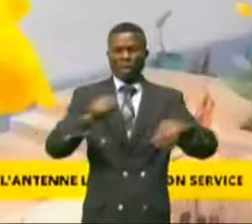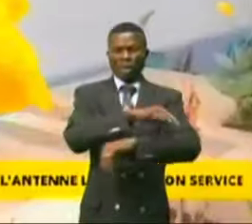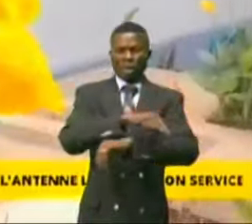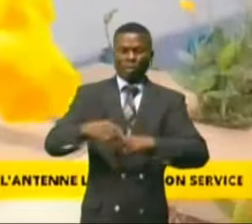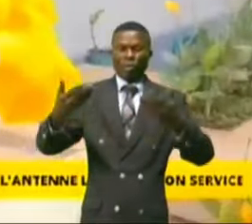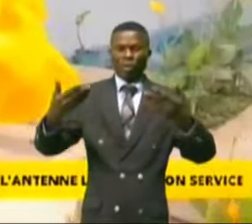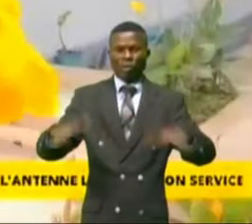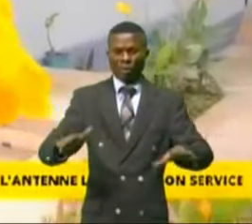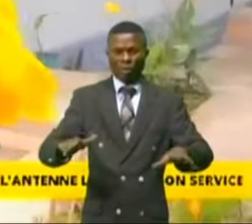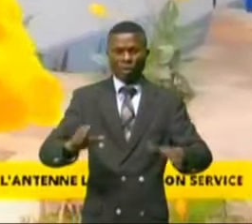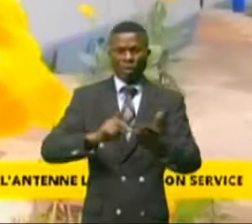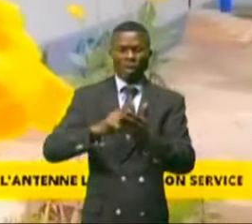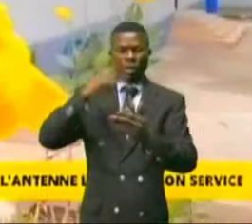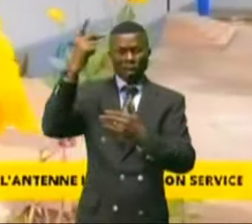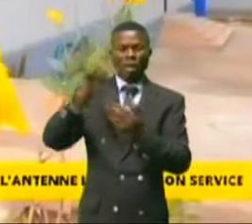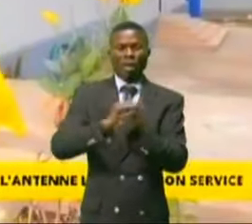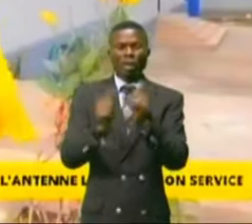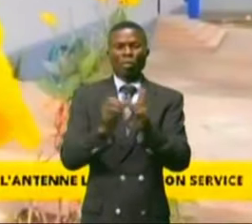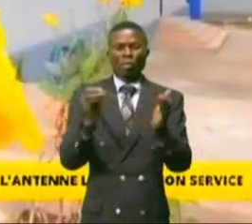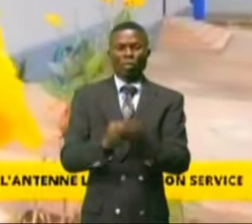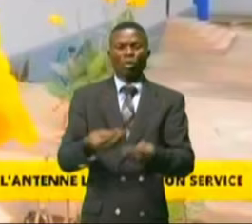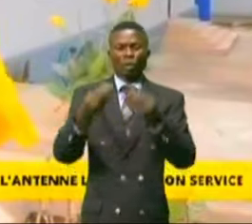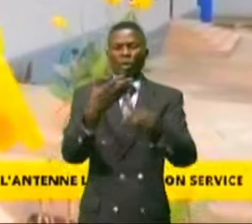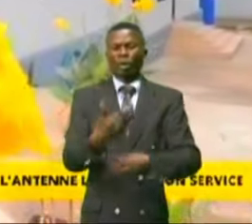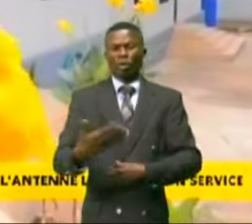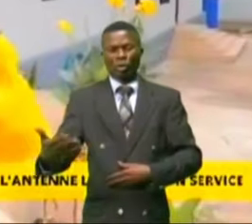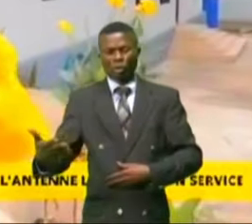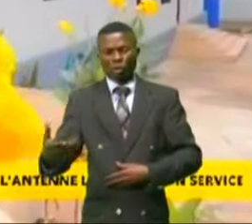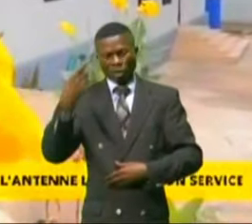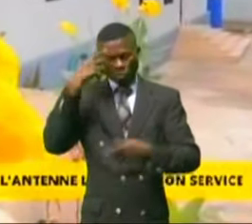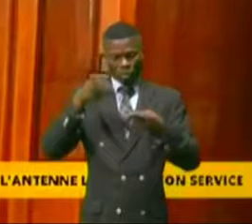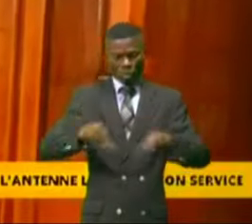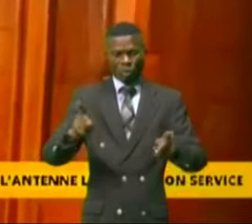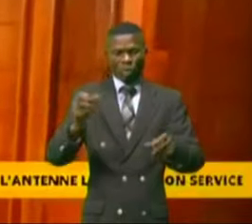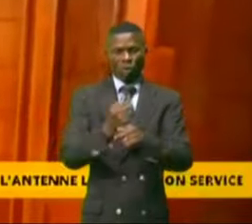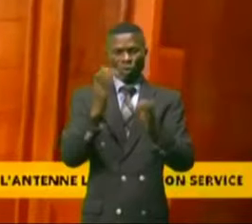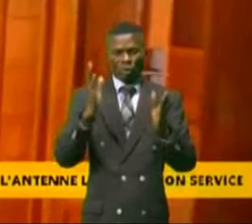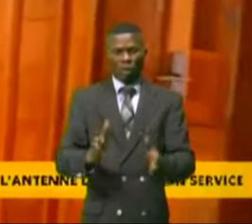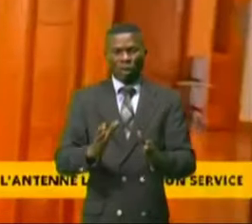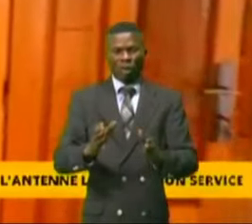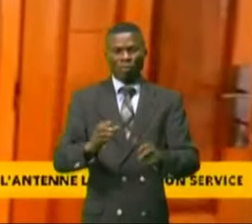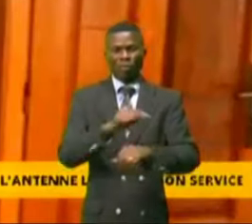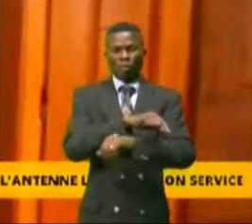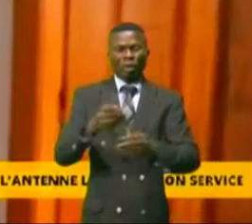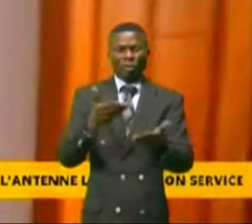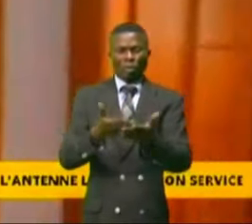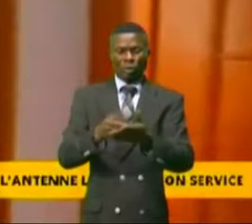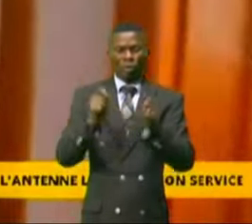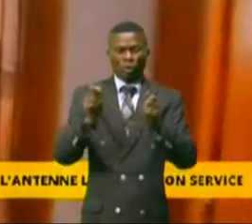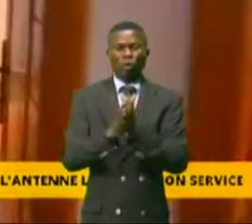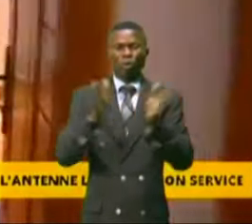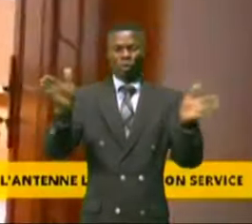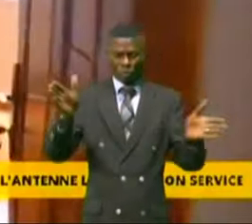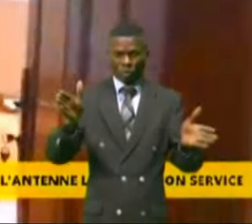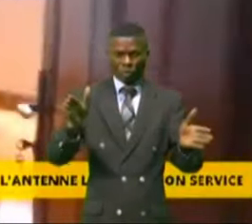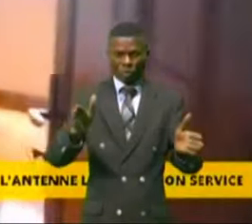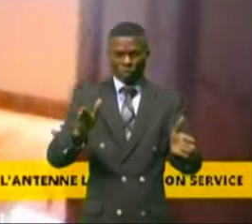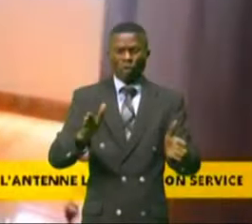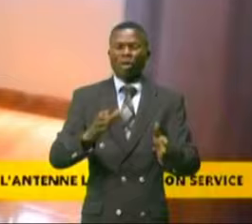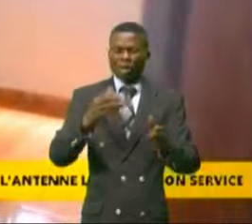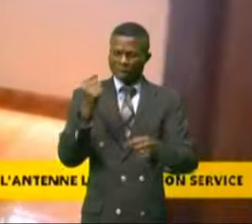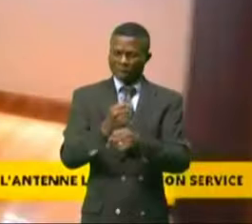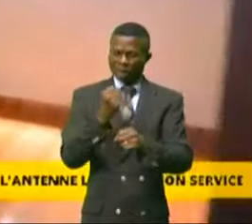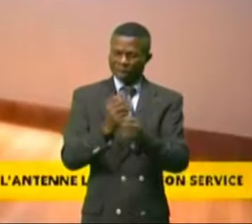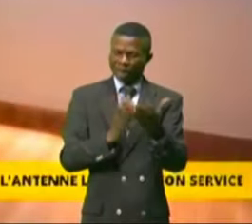fini, le prochain défi c'est de l'équiper pour ainsi permettre aux agents de cette antenne locale du journal officiel de retrouver